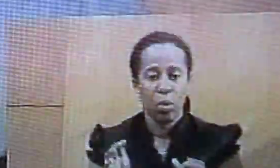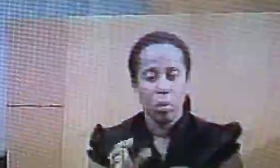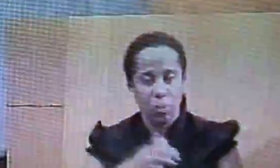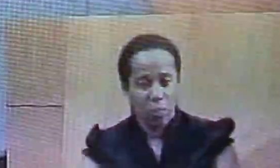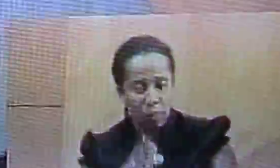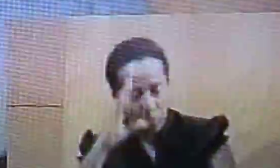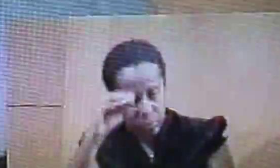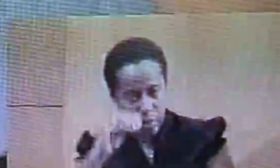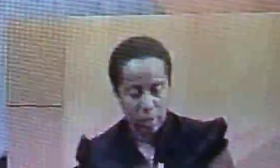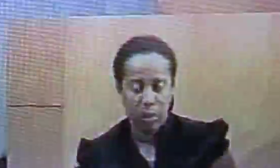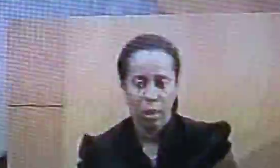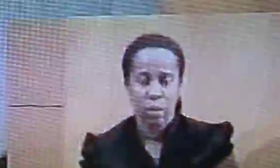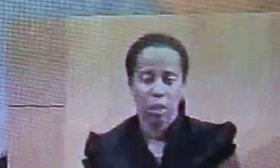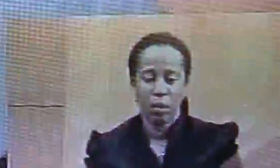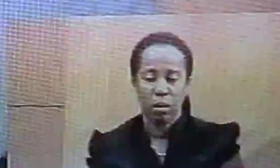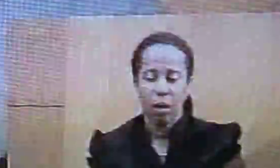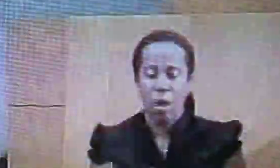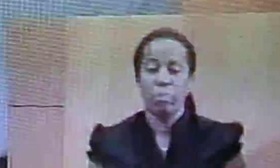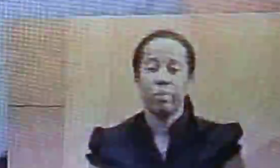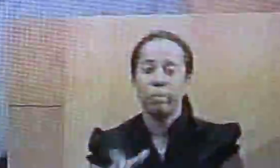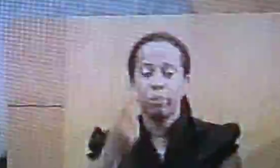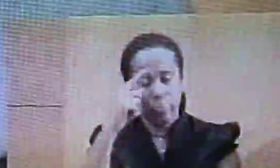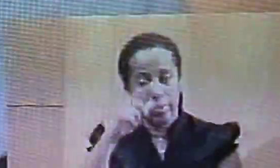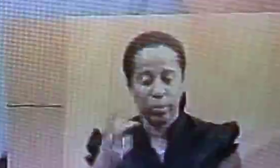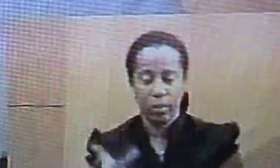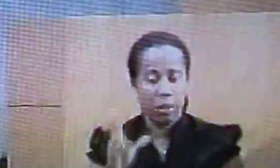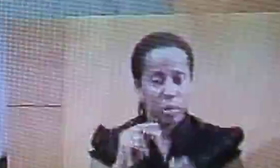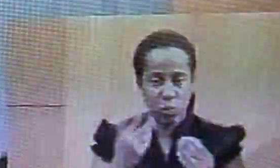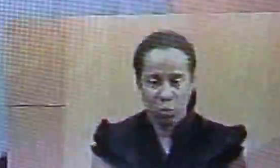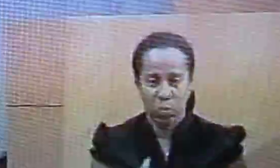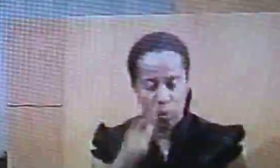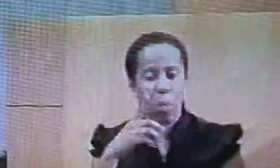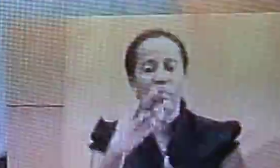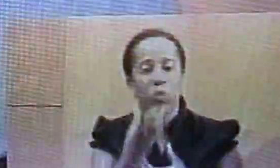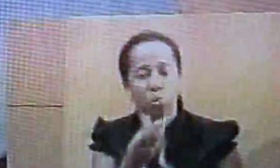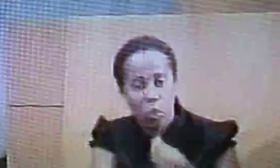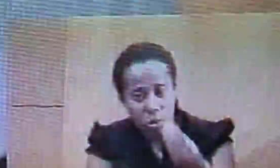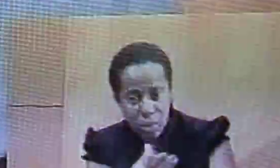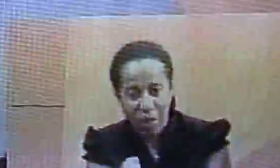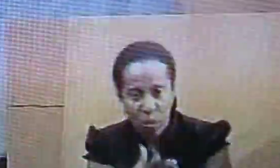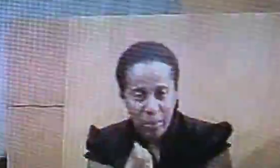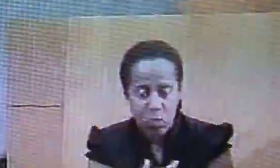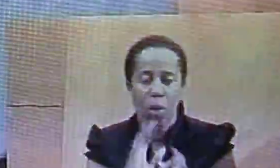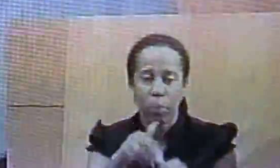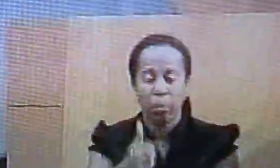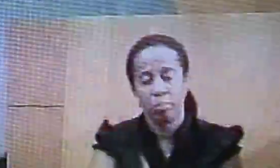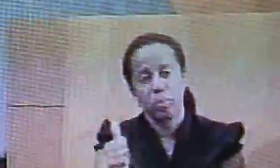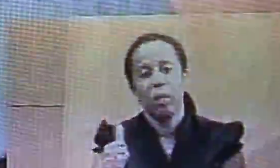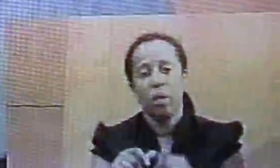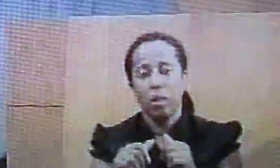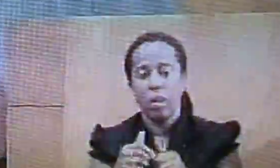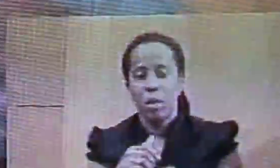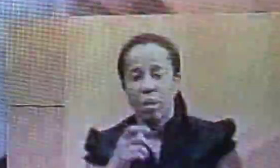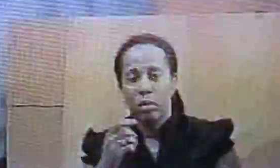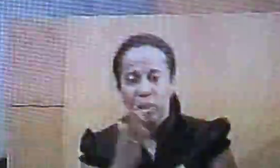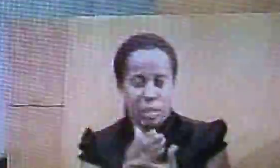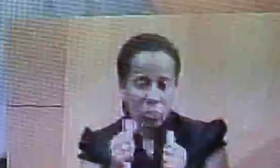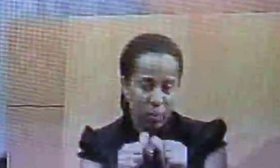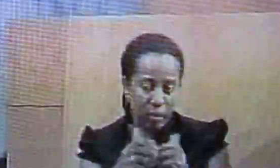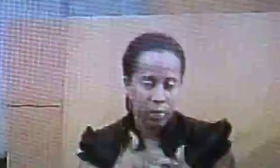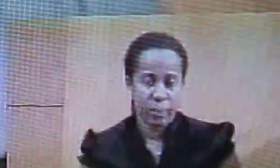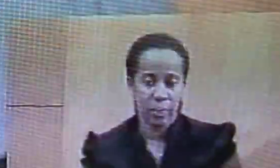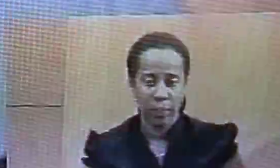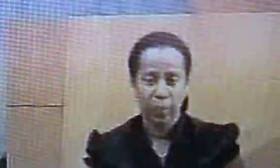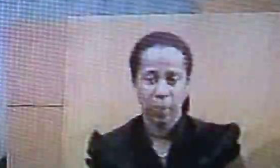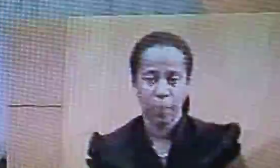Pour venir entendre. Alors je voulais donc donner ces éléments-là, vous la prescrivez comme vous voulez. Enfin, alors,